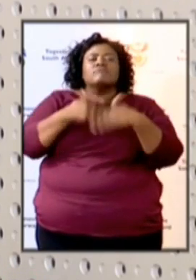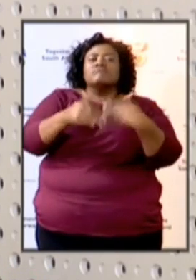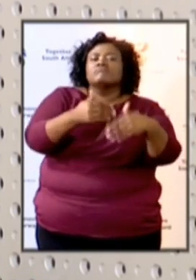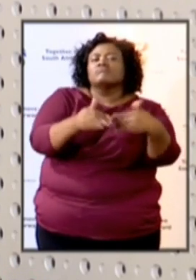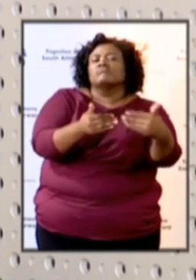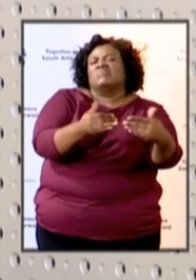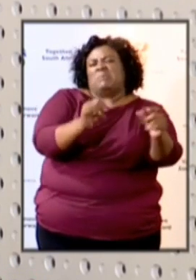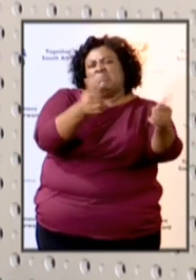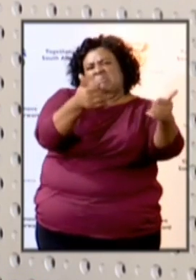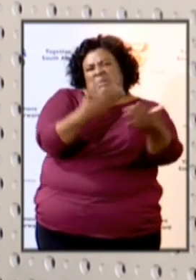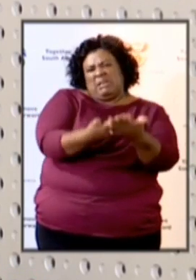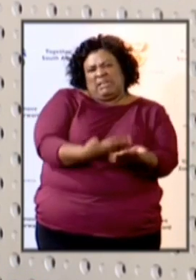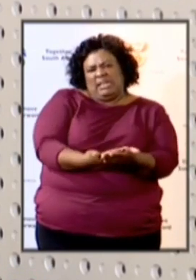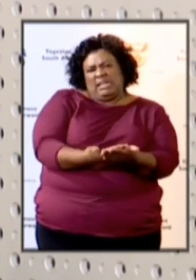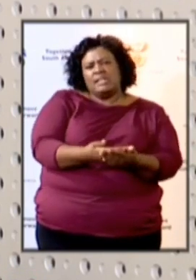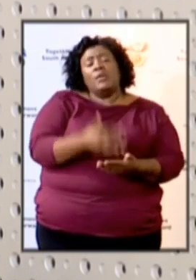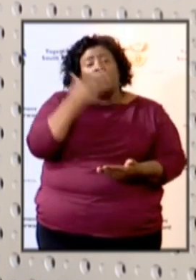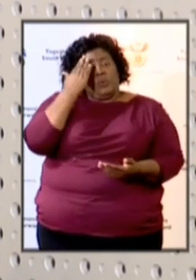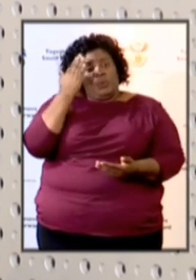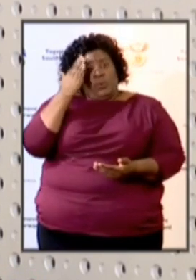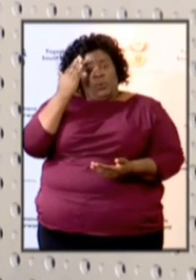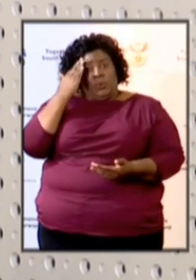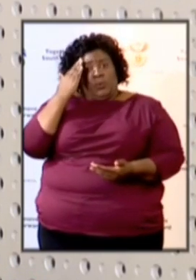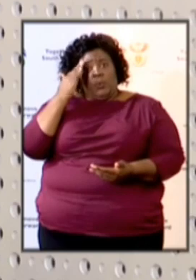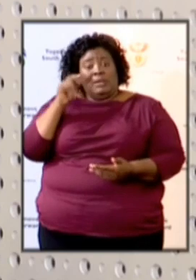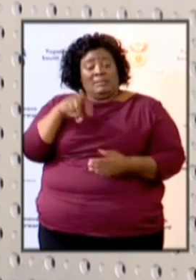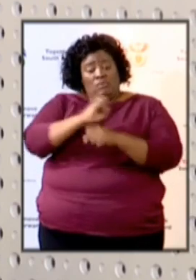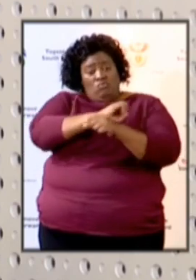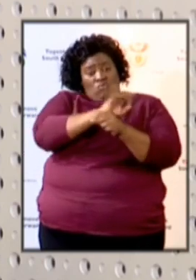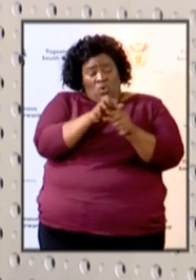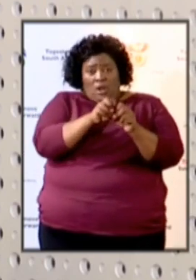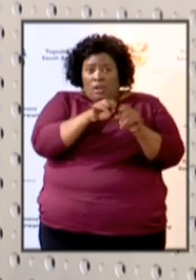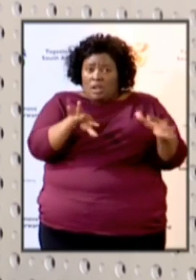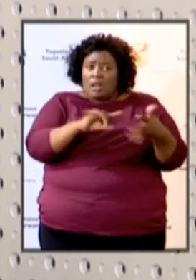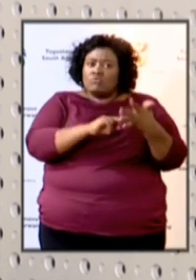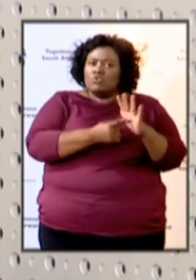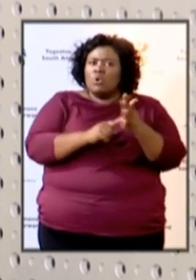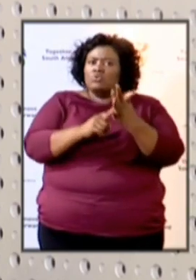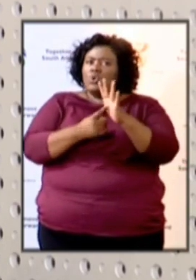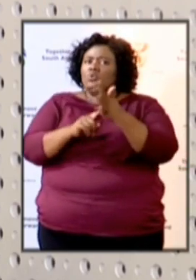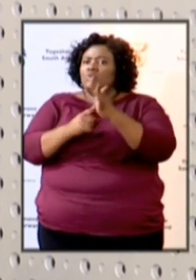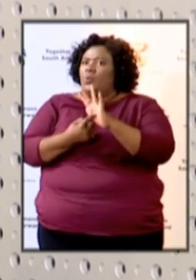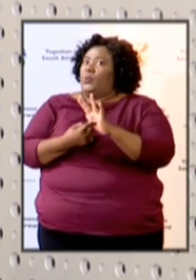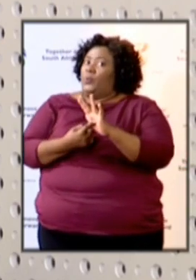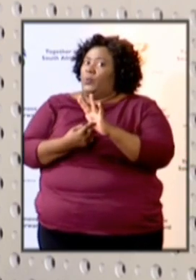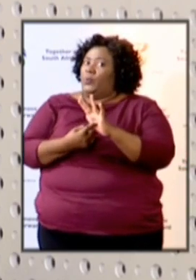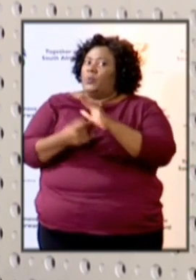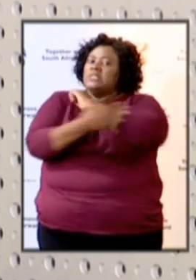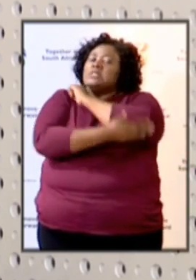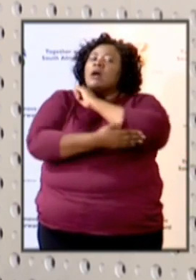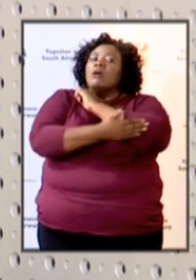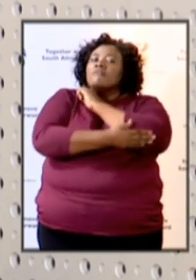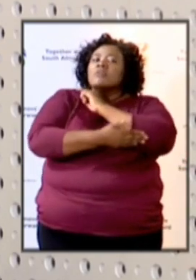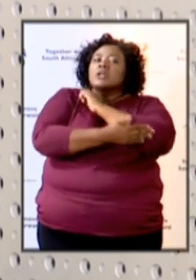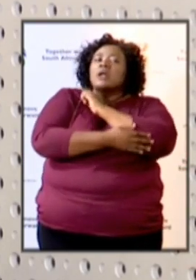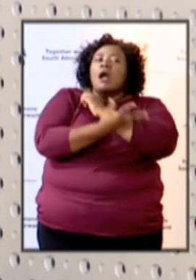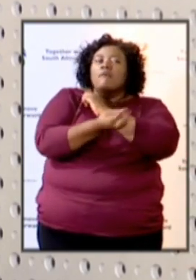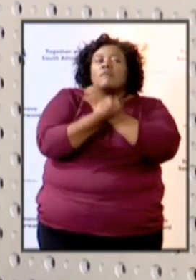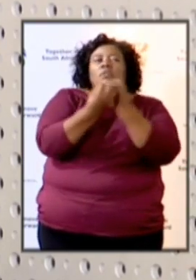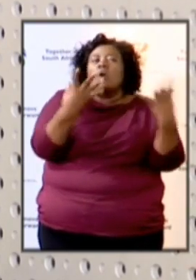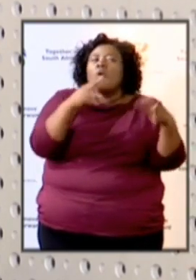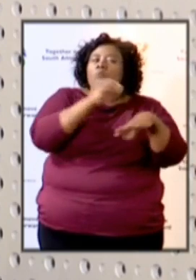Siyazi futhi ukuthi lesifo sizivezile into eziningi eziyingxaki la kulelizwe lethu,